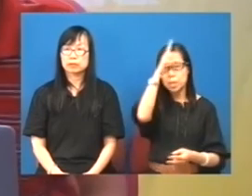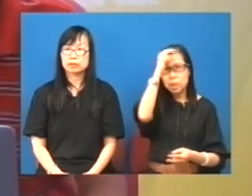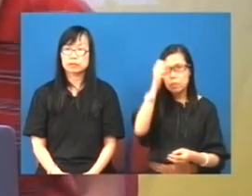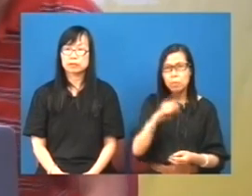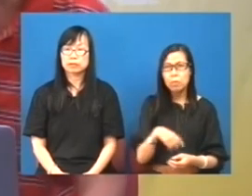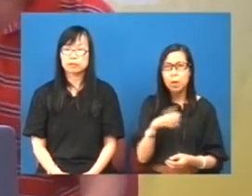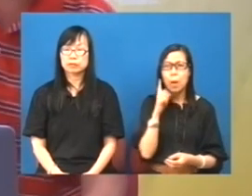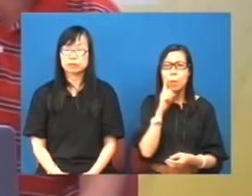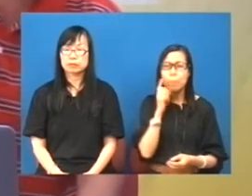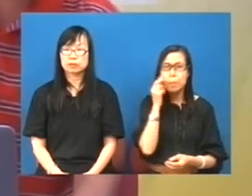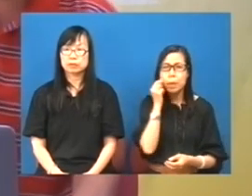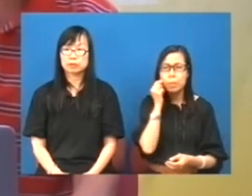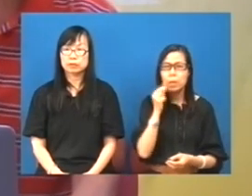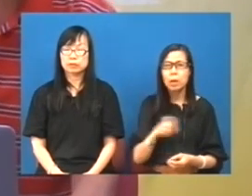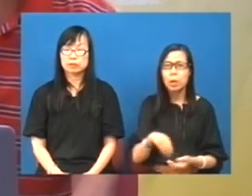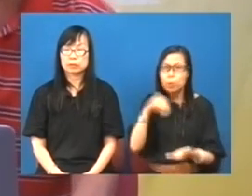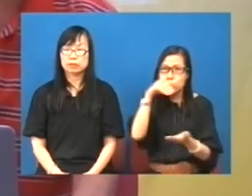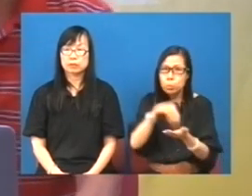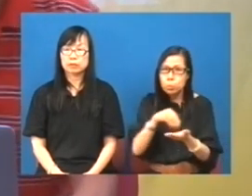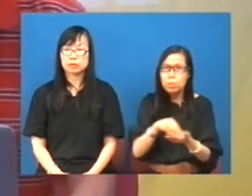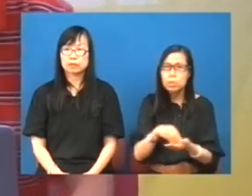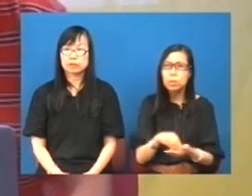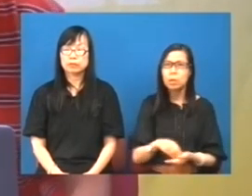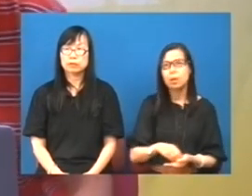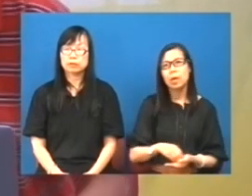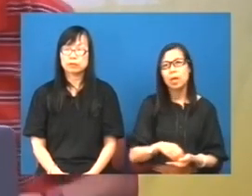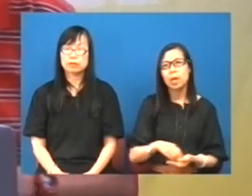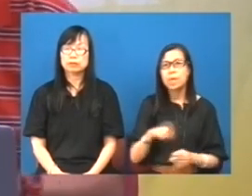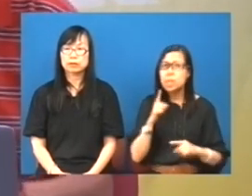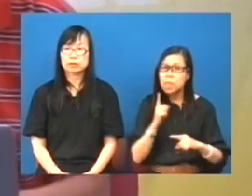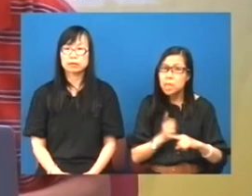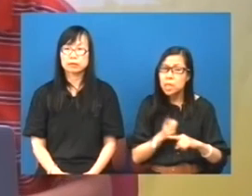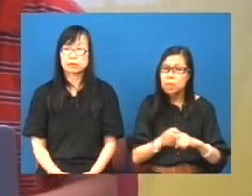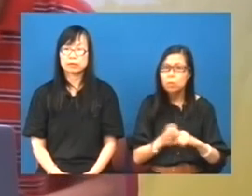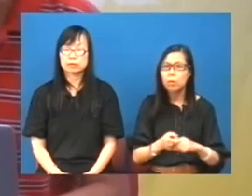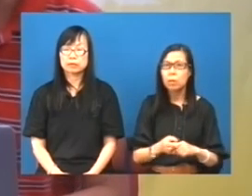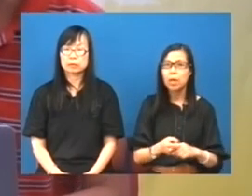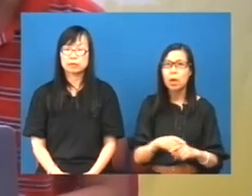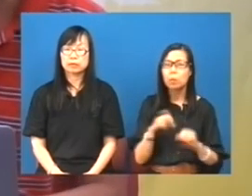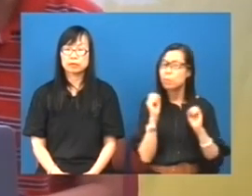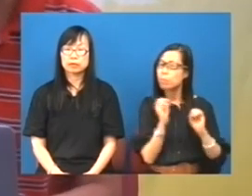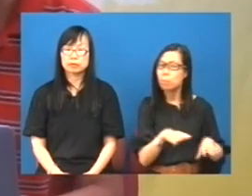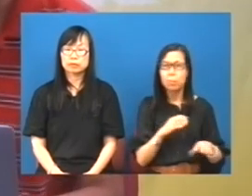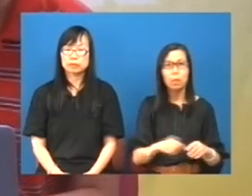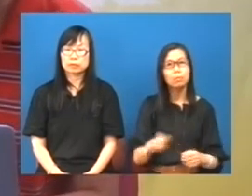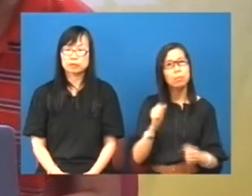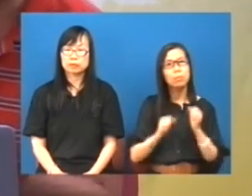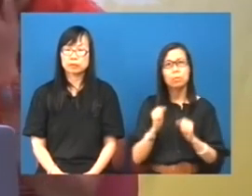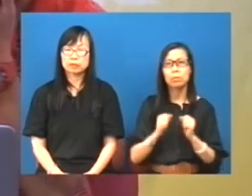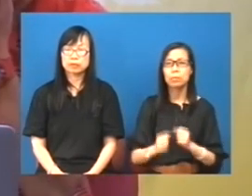視但實際上就好像是愛你不利的體育項目來說香港有很多這麼怪的現象